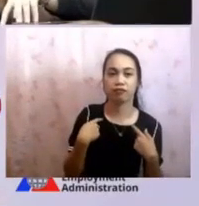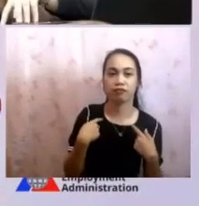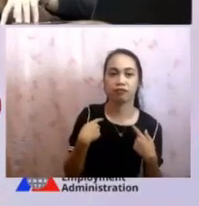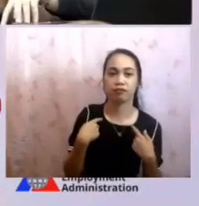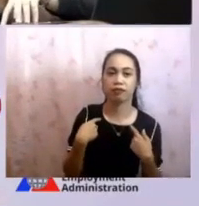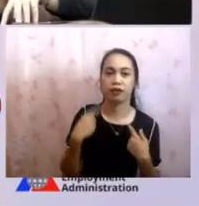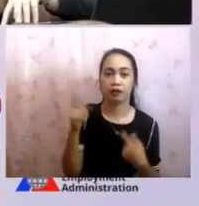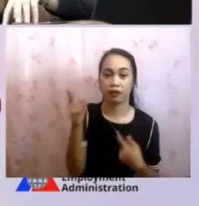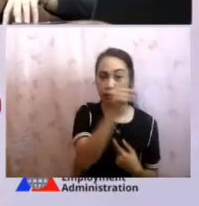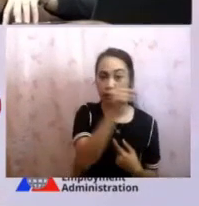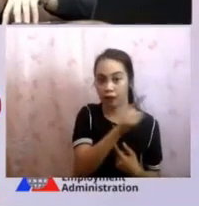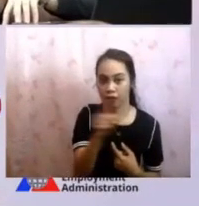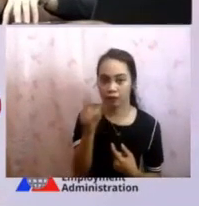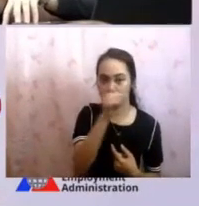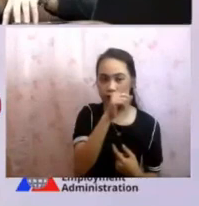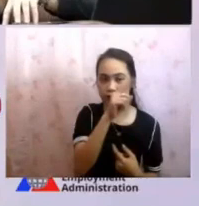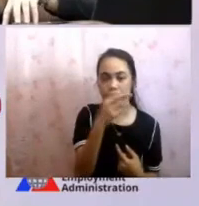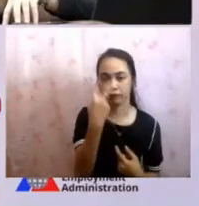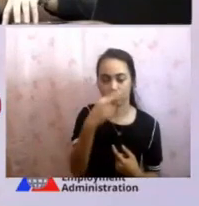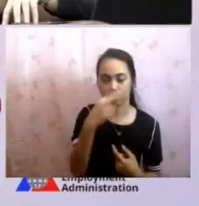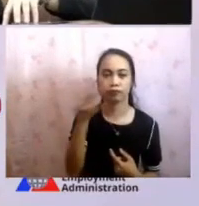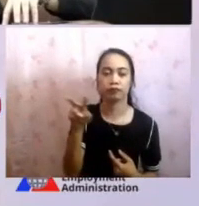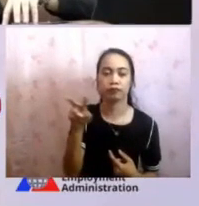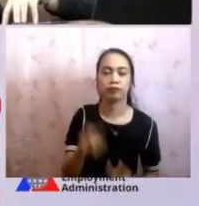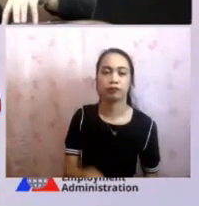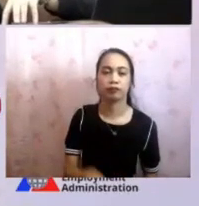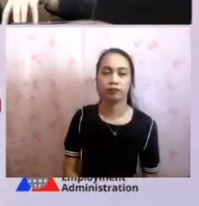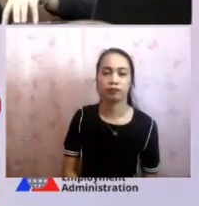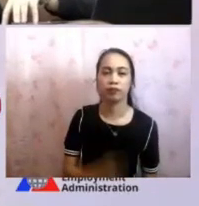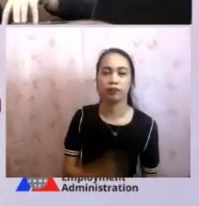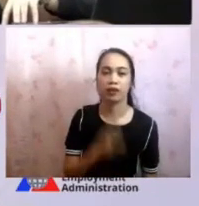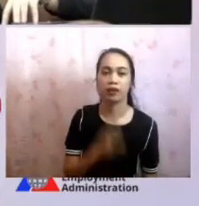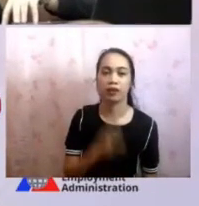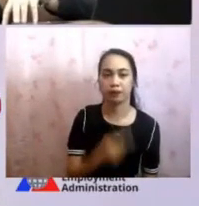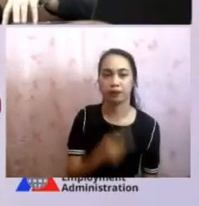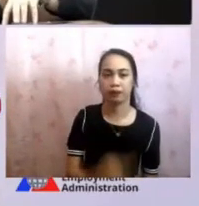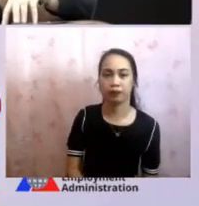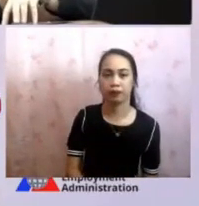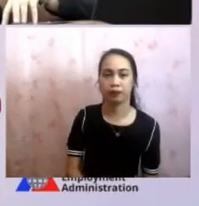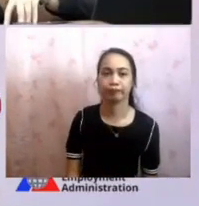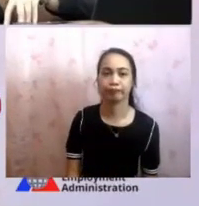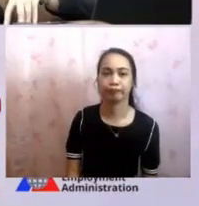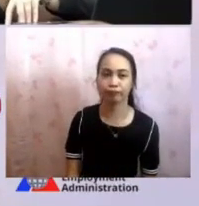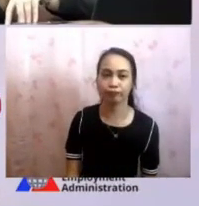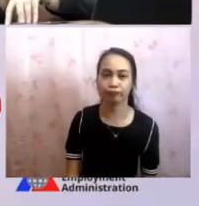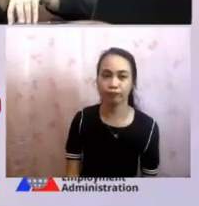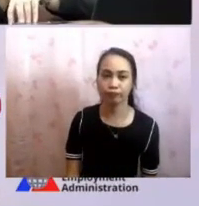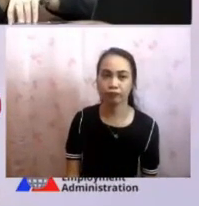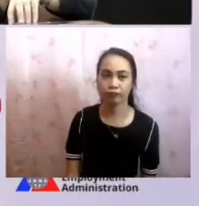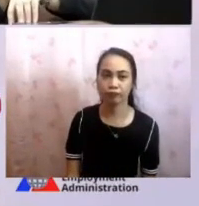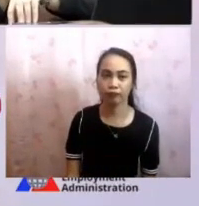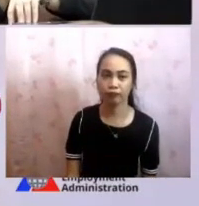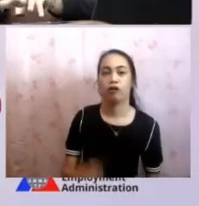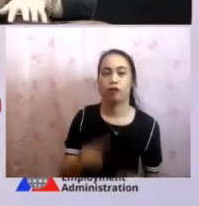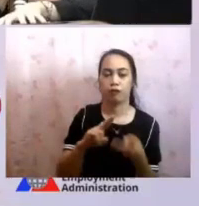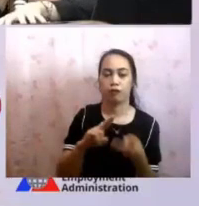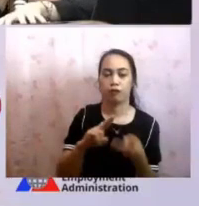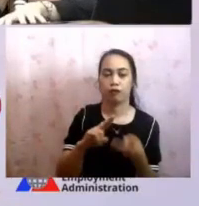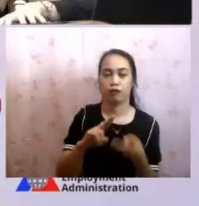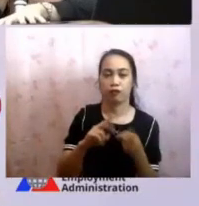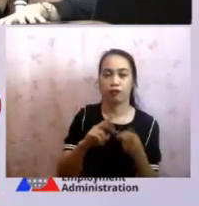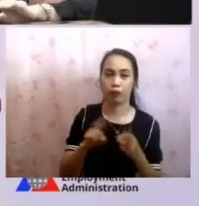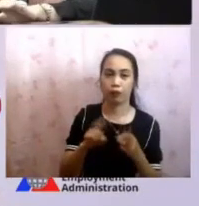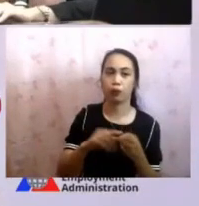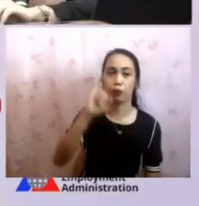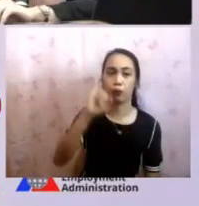dili in town pwede nga imuhang ibutang sa imuhang resume, imuhang selfie. Dapat in town ka magpa-picture and